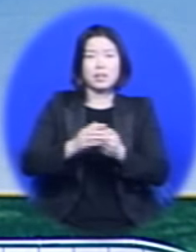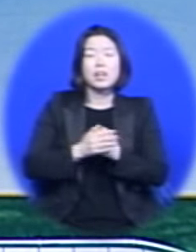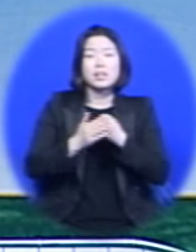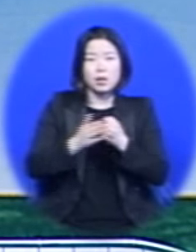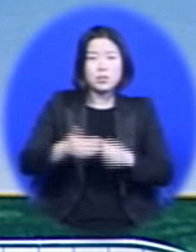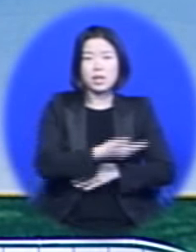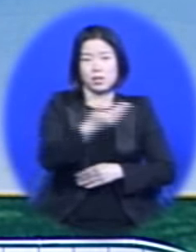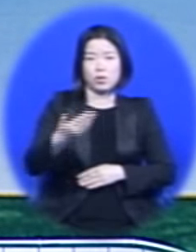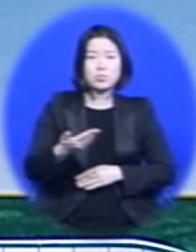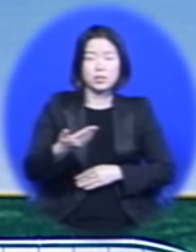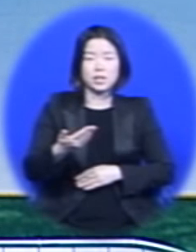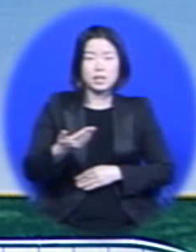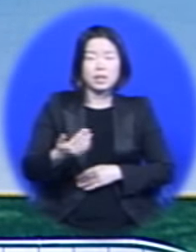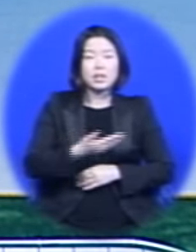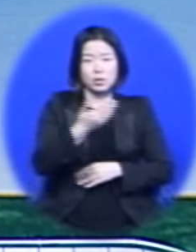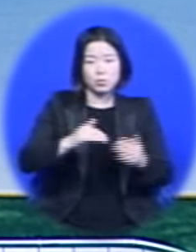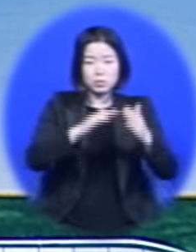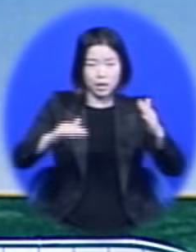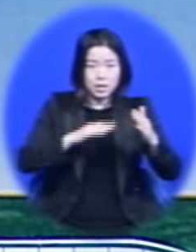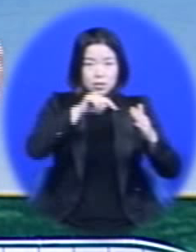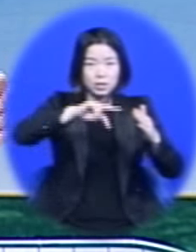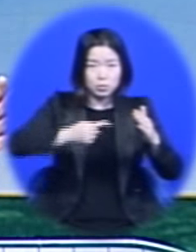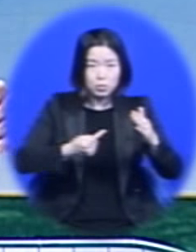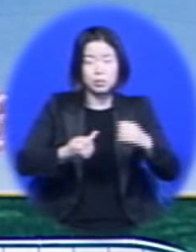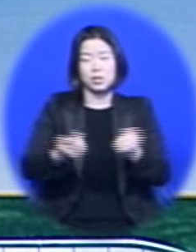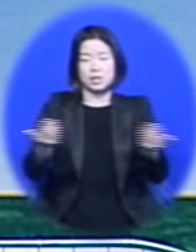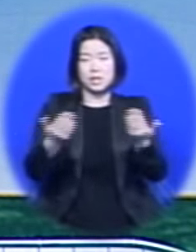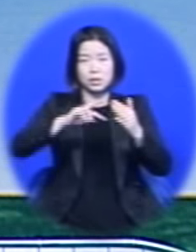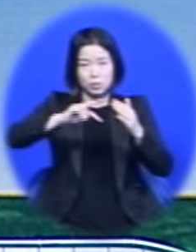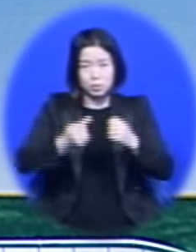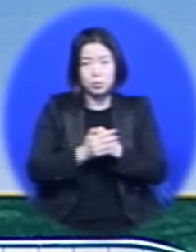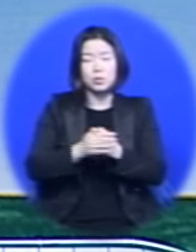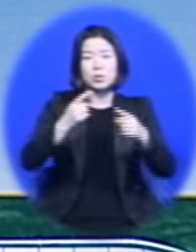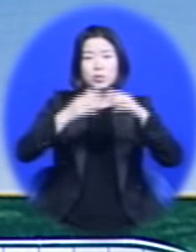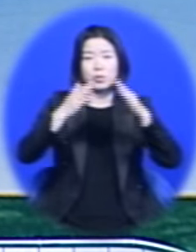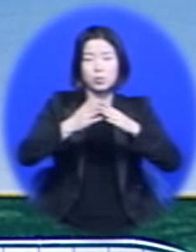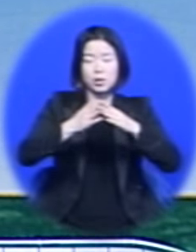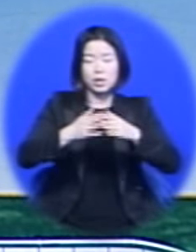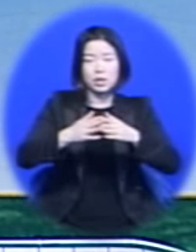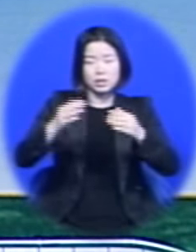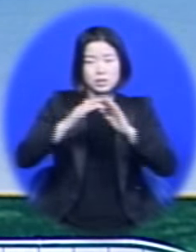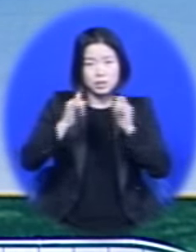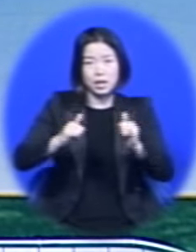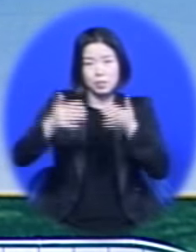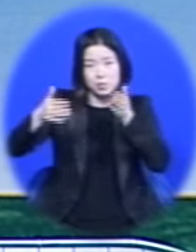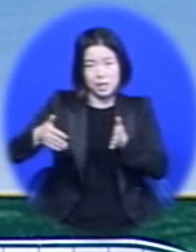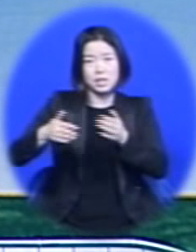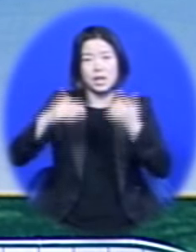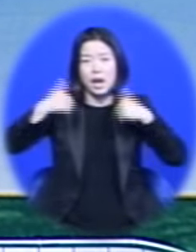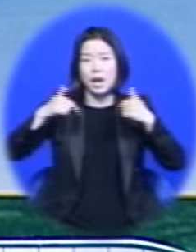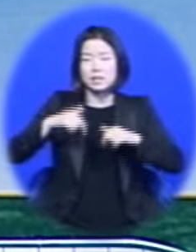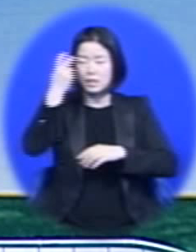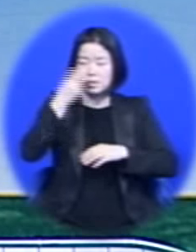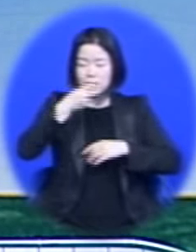그러므로 여러분들이 가정에서나 여러분의 일터에서나 또는 교회 성도들 사이에 항상